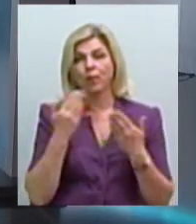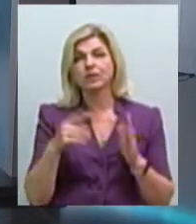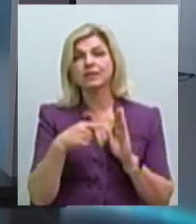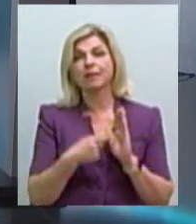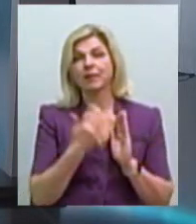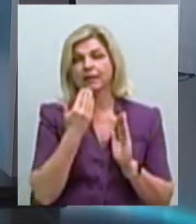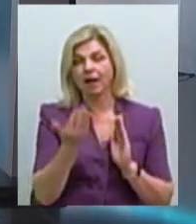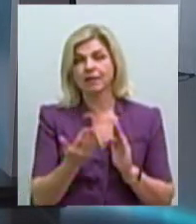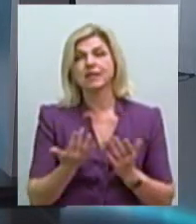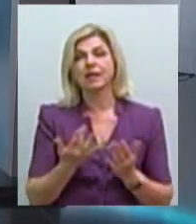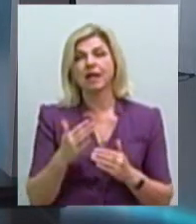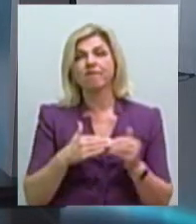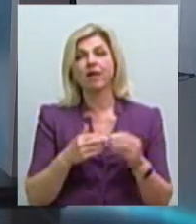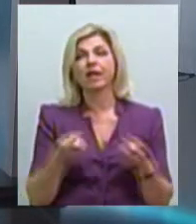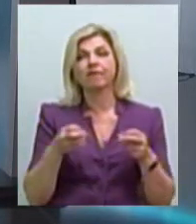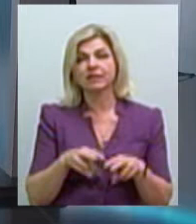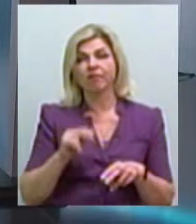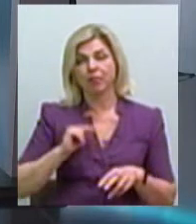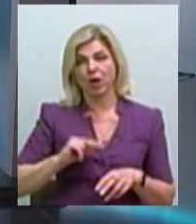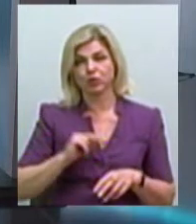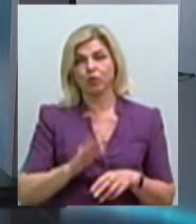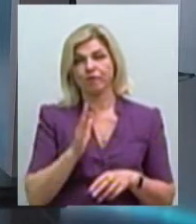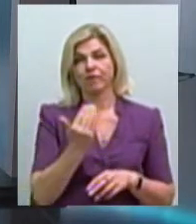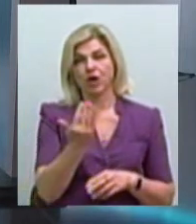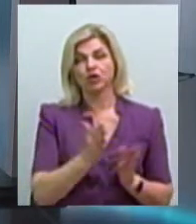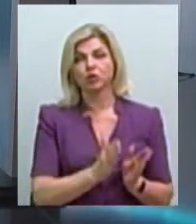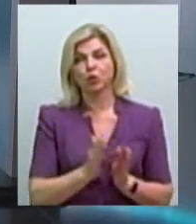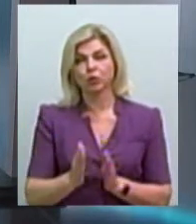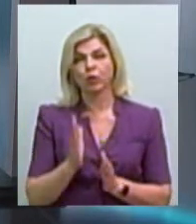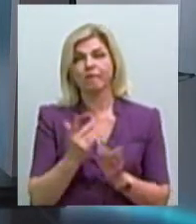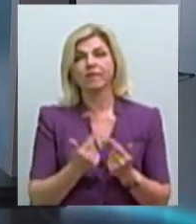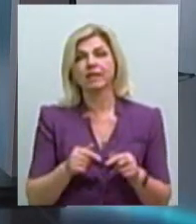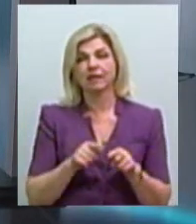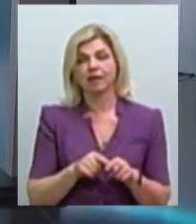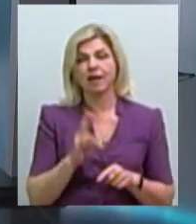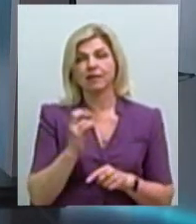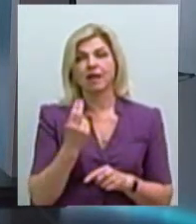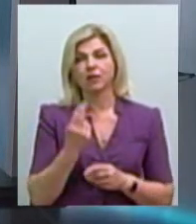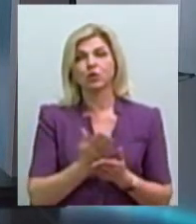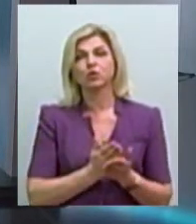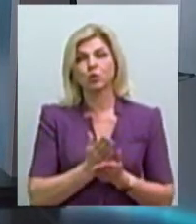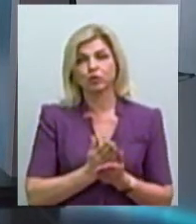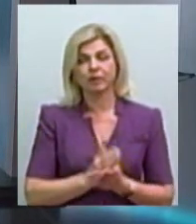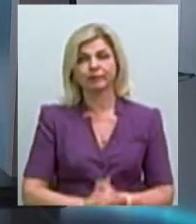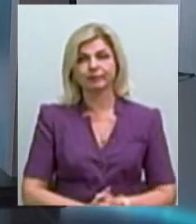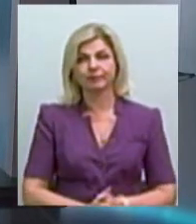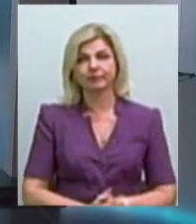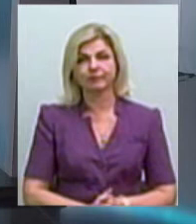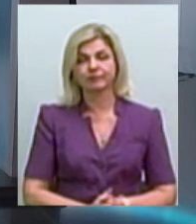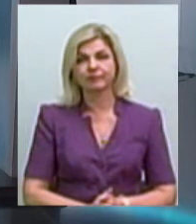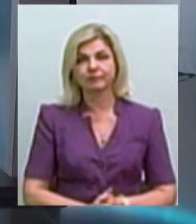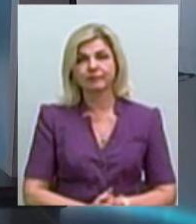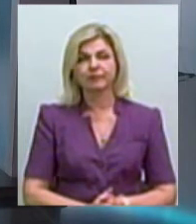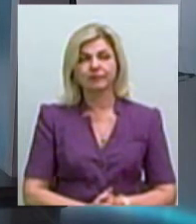Скільки фахівців працюють у структурі, у відділенні Національної служби посередньо своєї примирення в Миколаївській області?